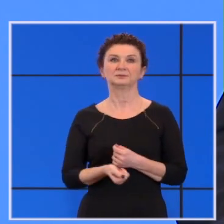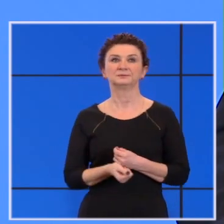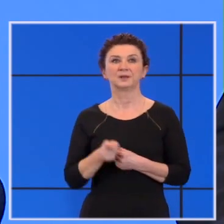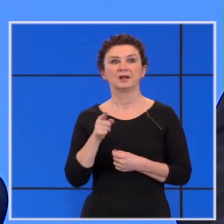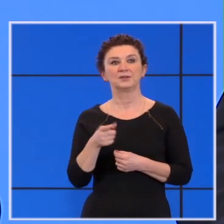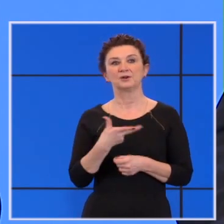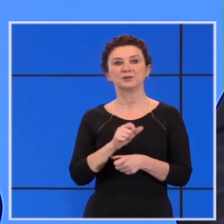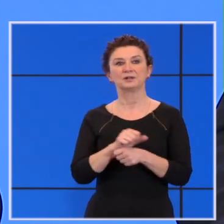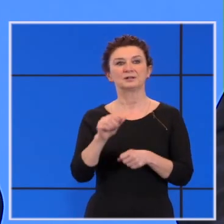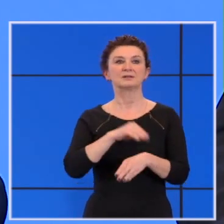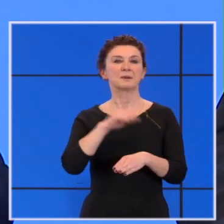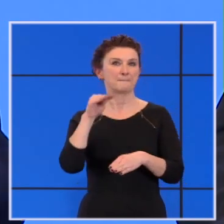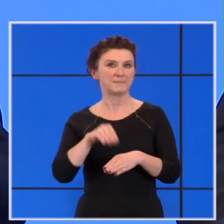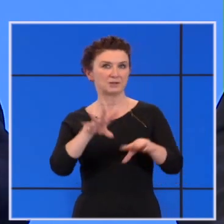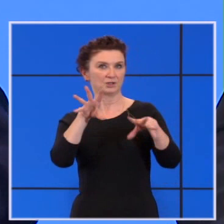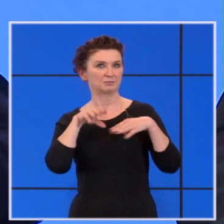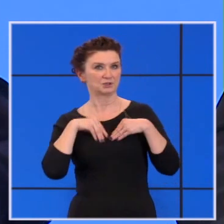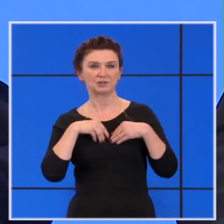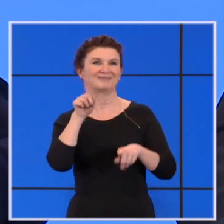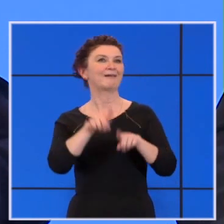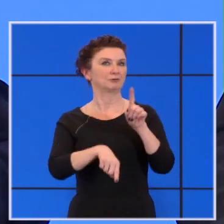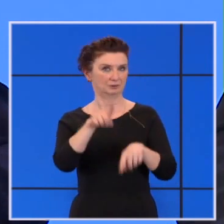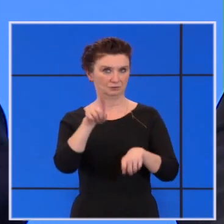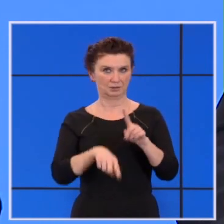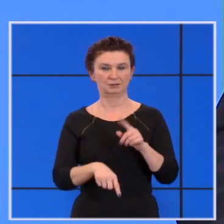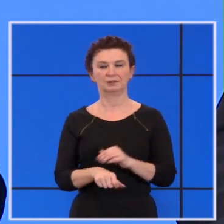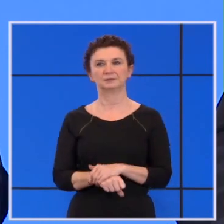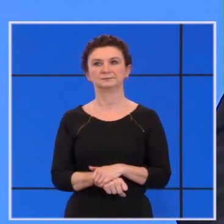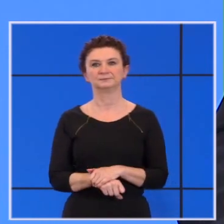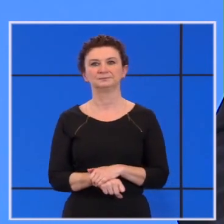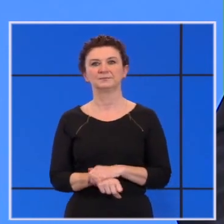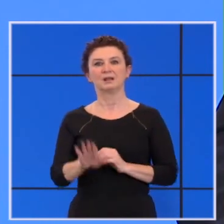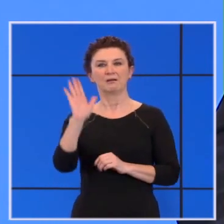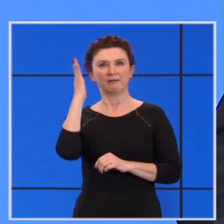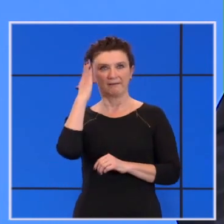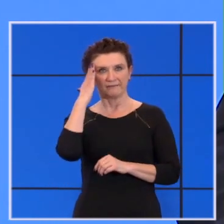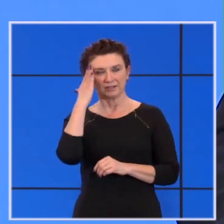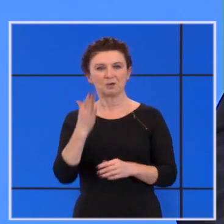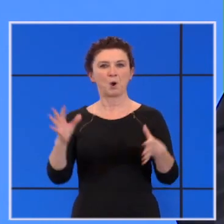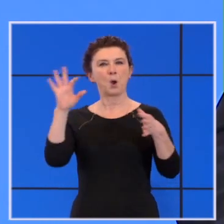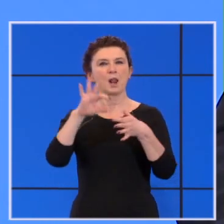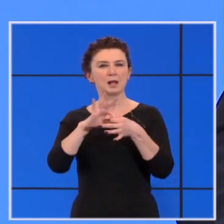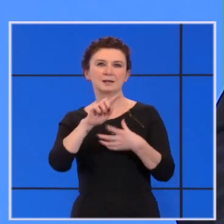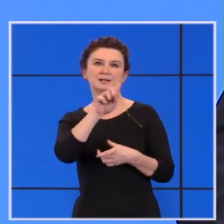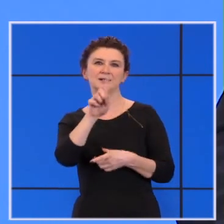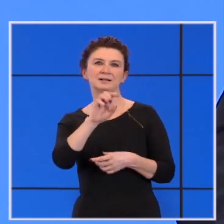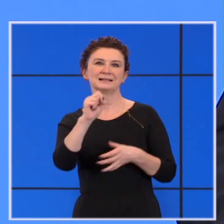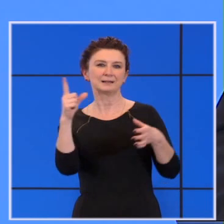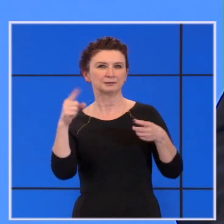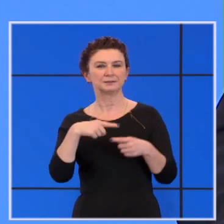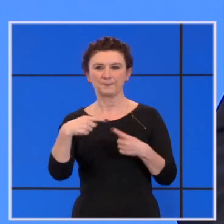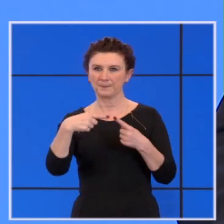przyjętą za metodę naturalną. To zapłodnienie następuje, jak sama nazwa wskazuje, w szkle, więc wiadomo, że rzeczą jest to